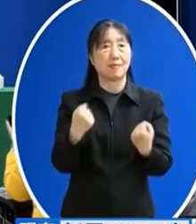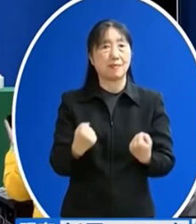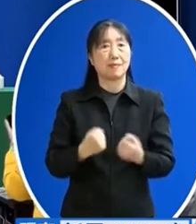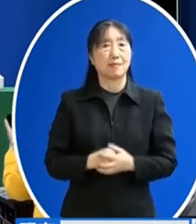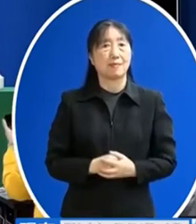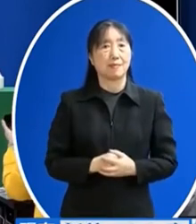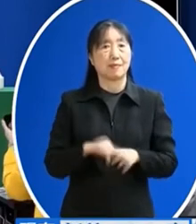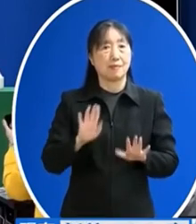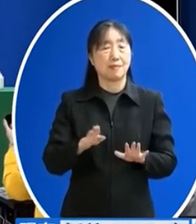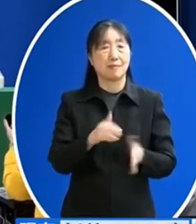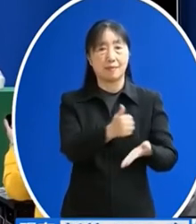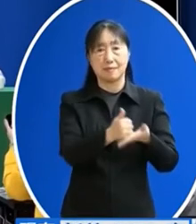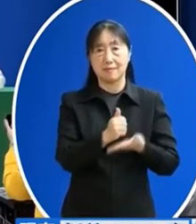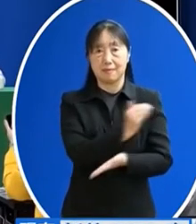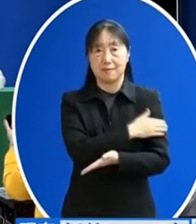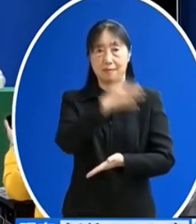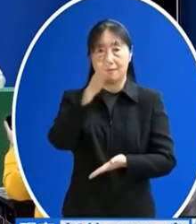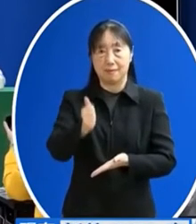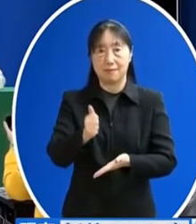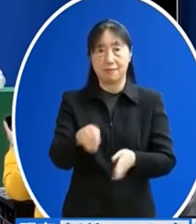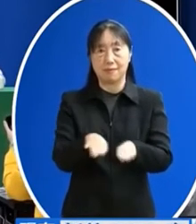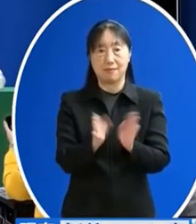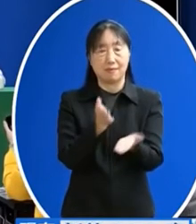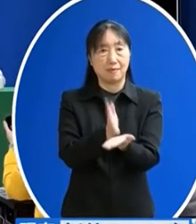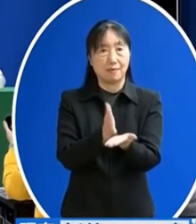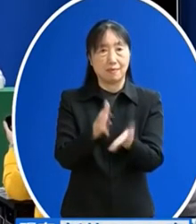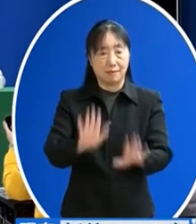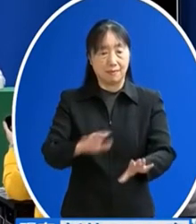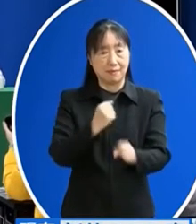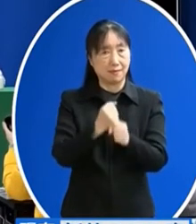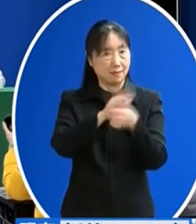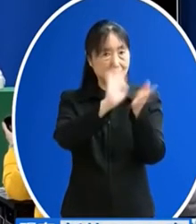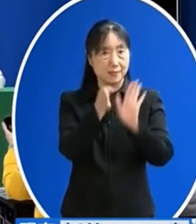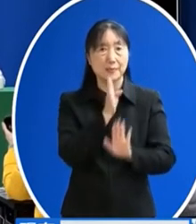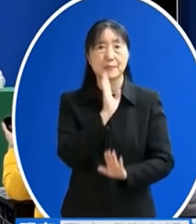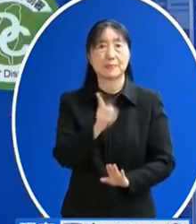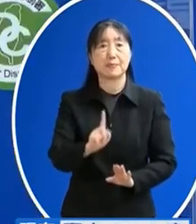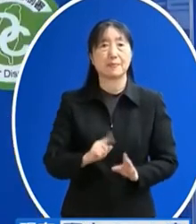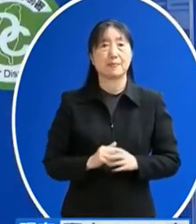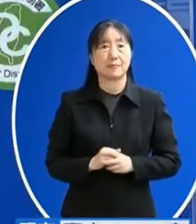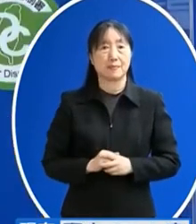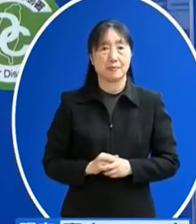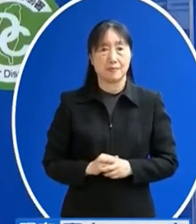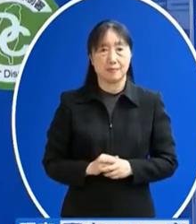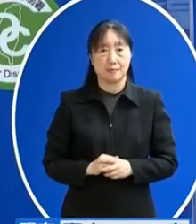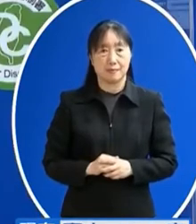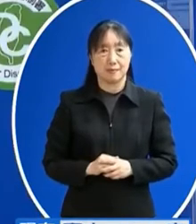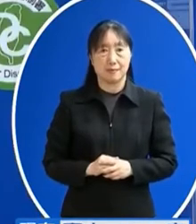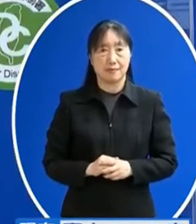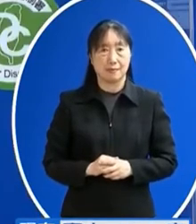请好我们指挥官跟大家说明一下，好，那我们目前一个工作的一个情形。